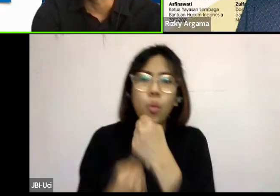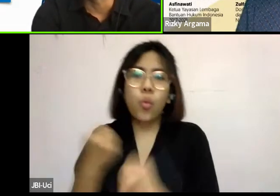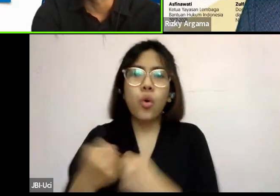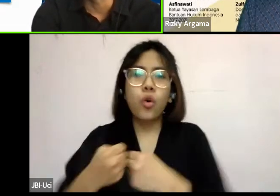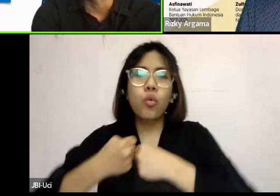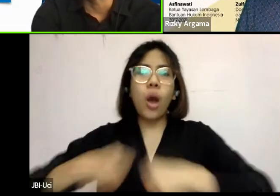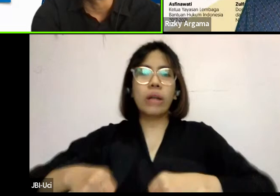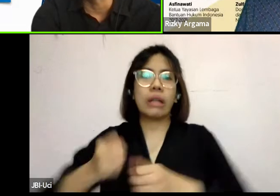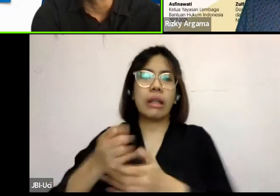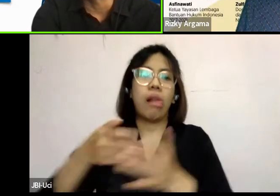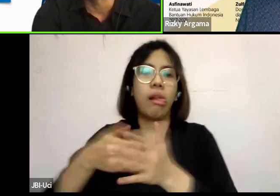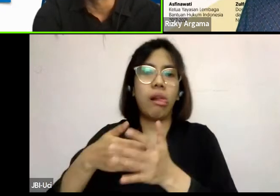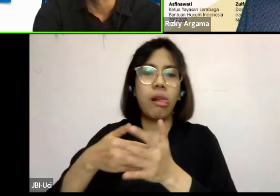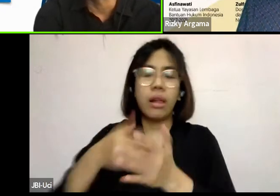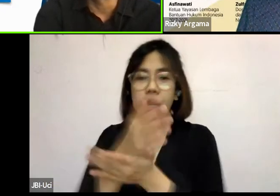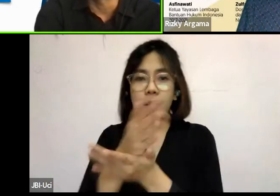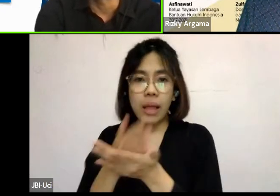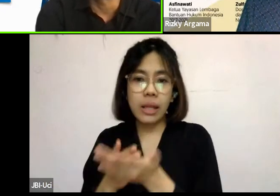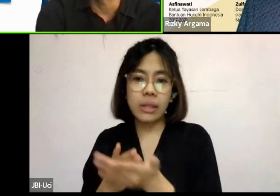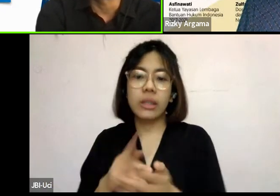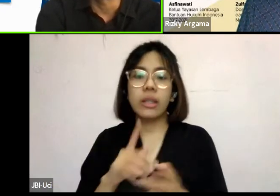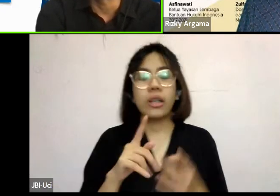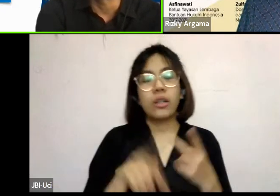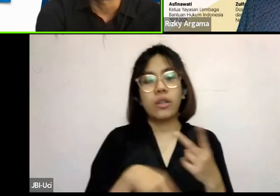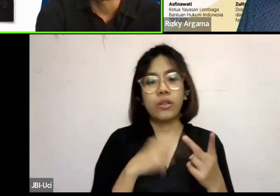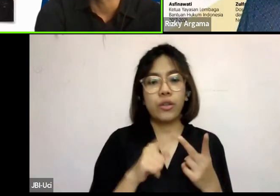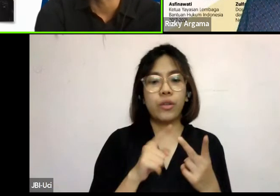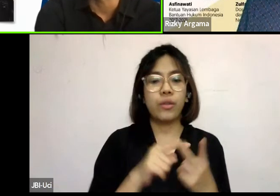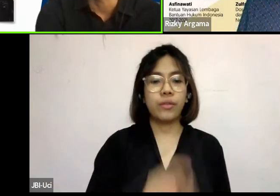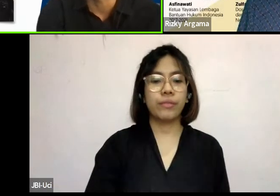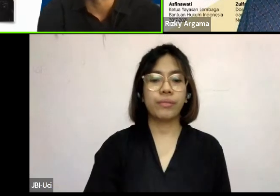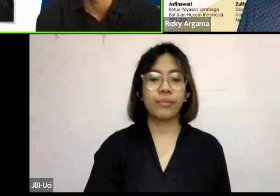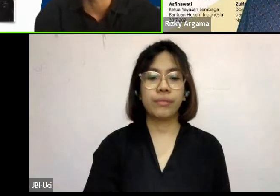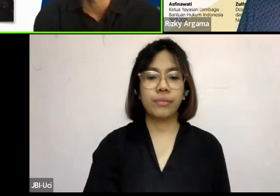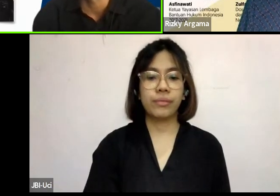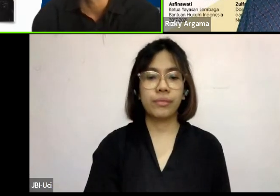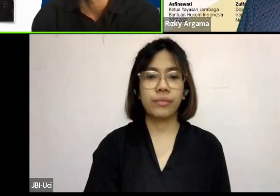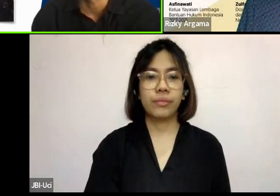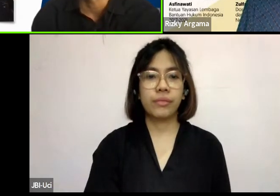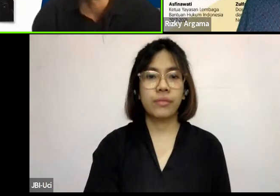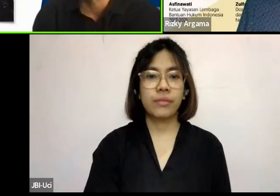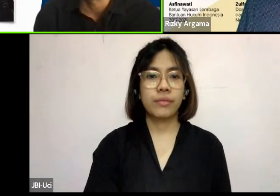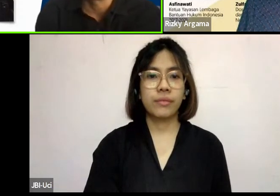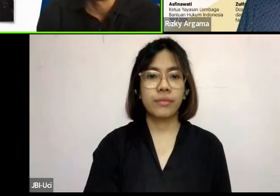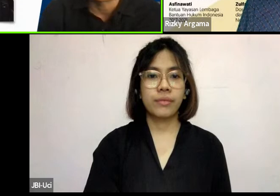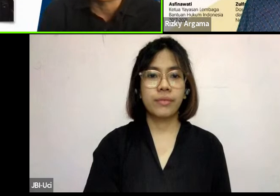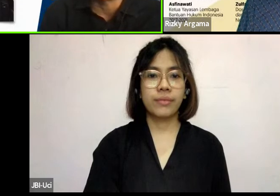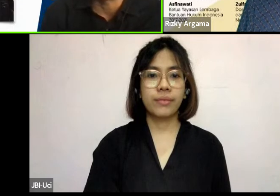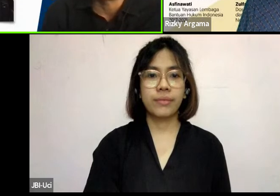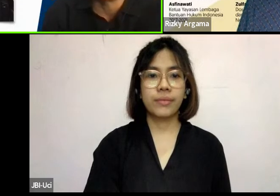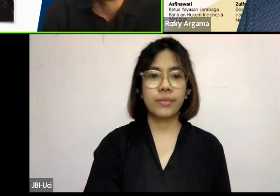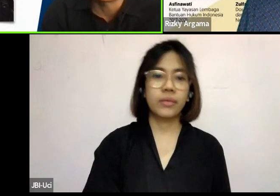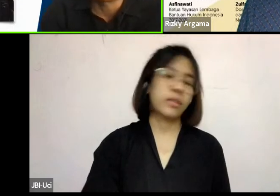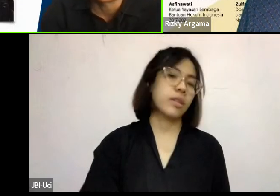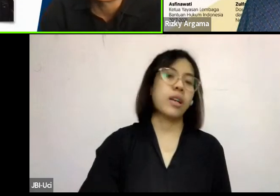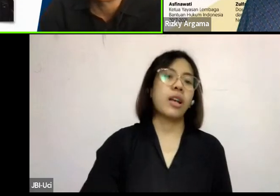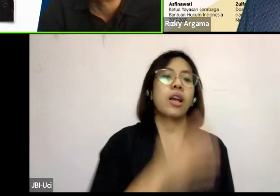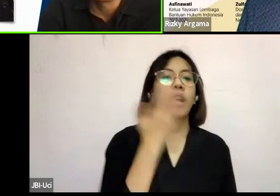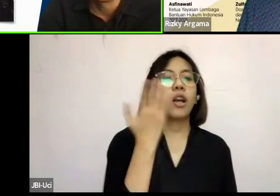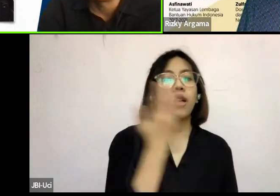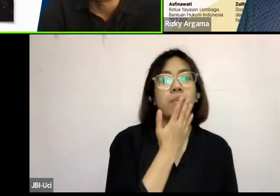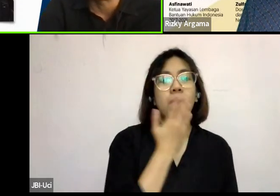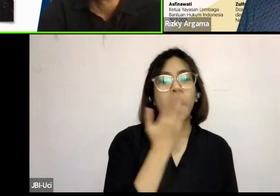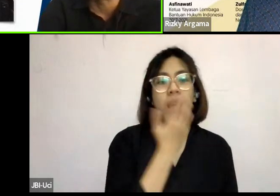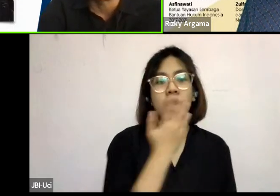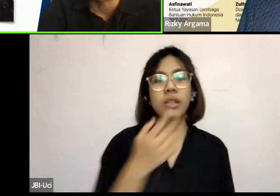stay Saya kira membahas tentang bahasa dan kekuasaan juga udah salah satu yang yang